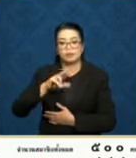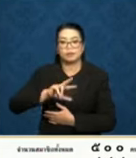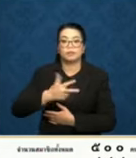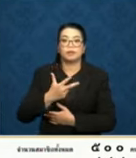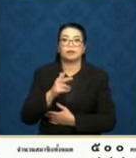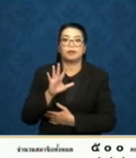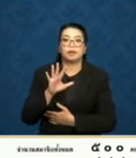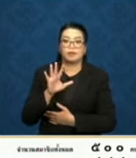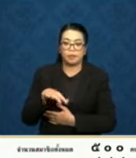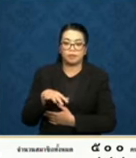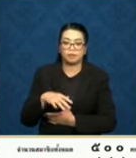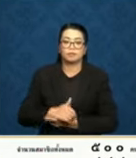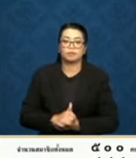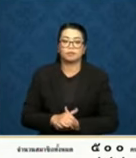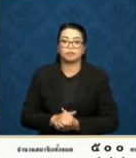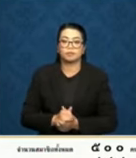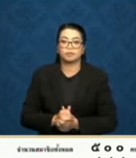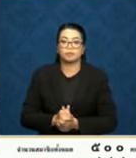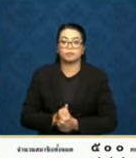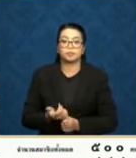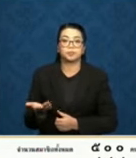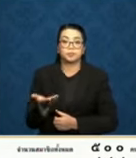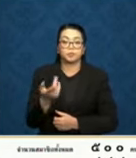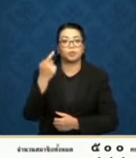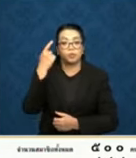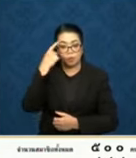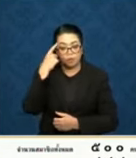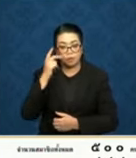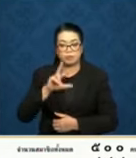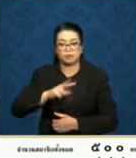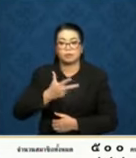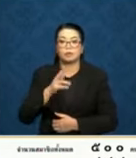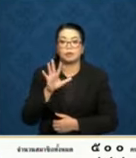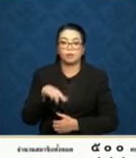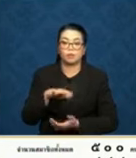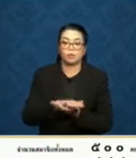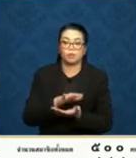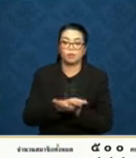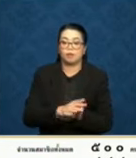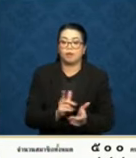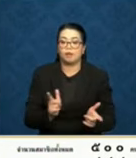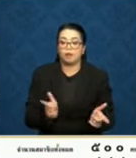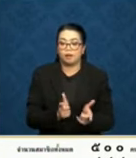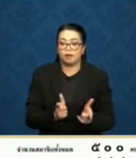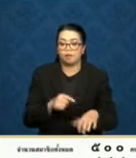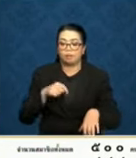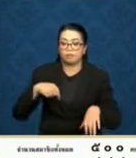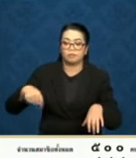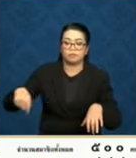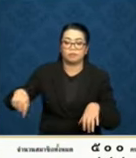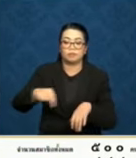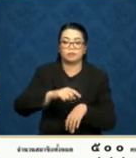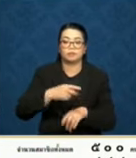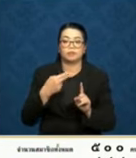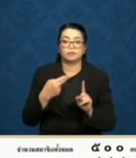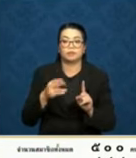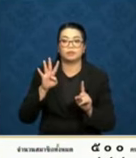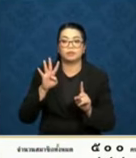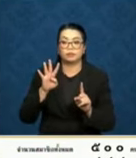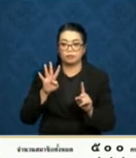000 แimaถ้fromานสาบไครับใน 30,000 แ weekendsมีรงเรีนขนาดเร็กอยู่มากถึง14,